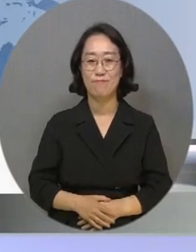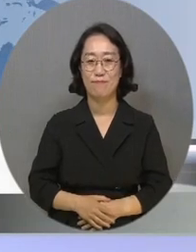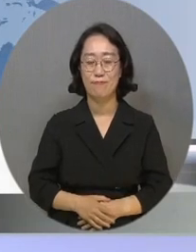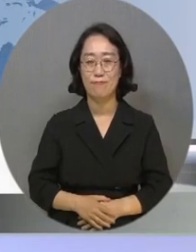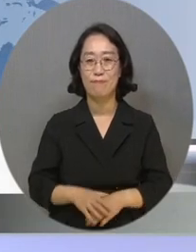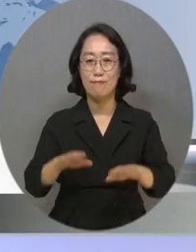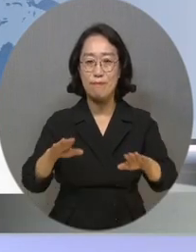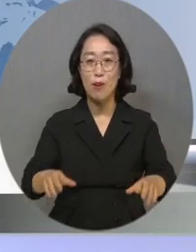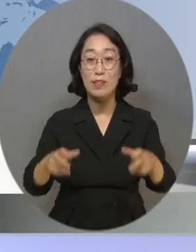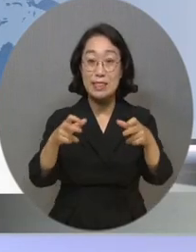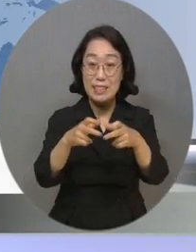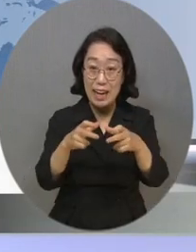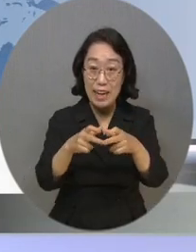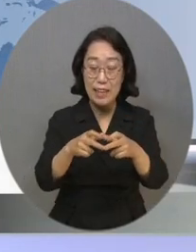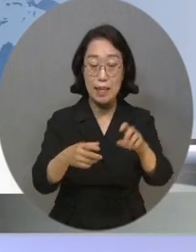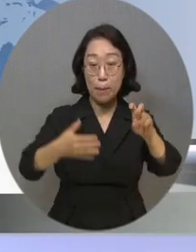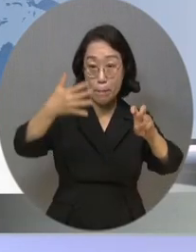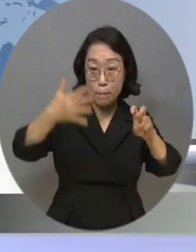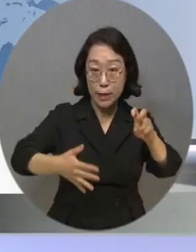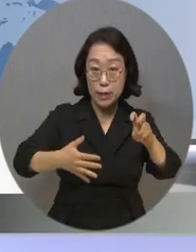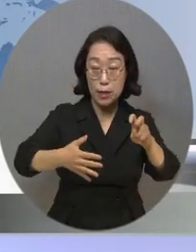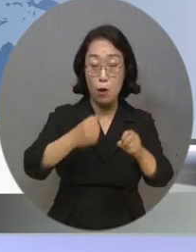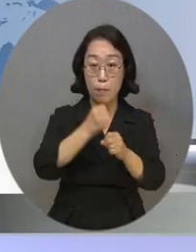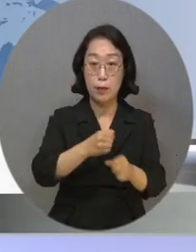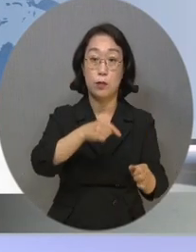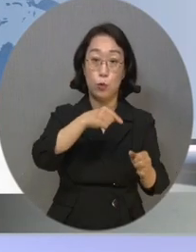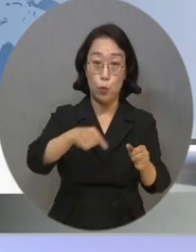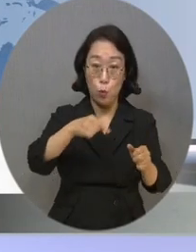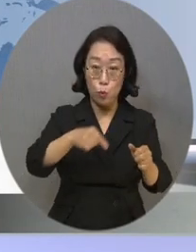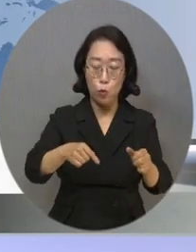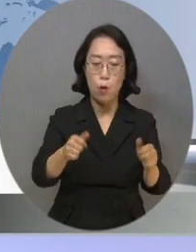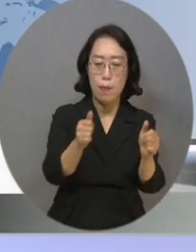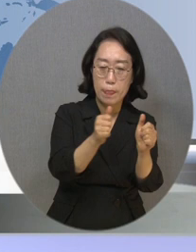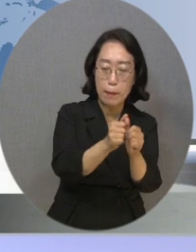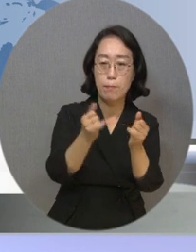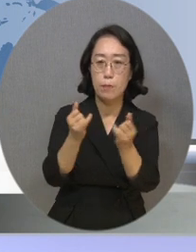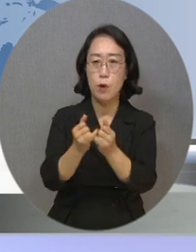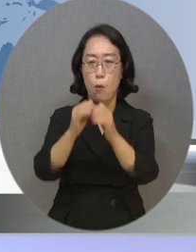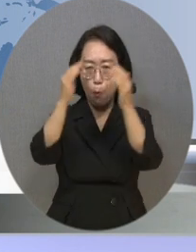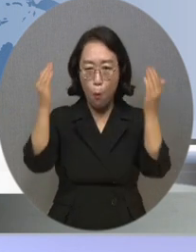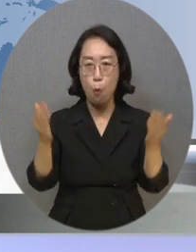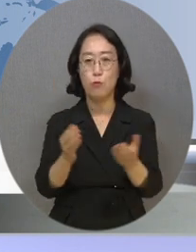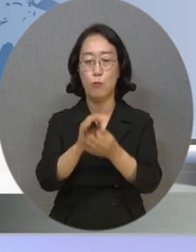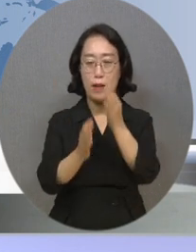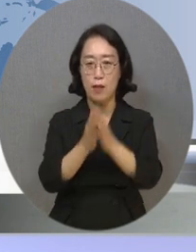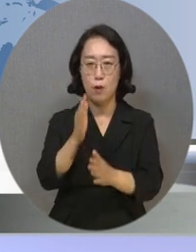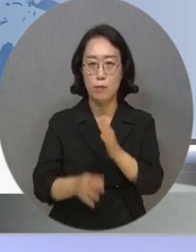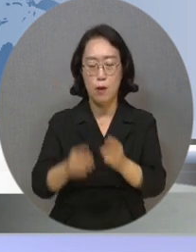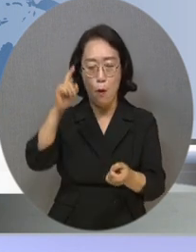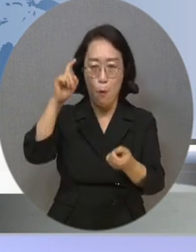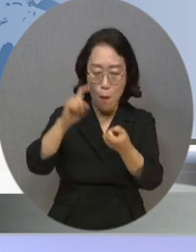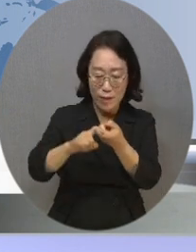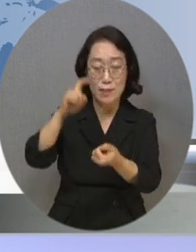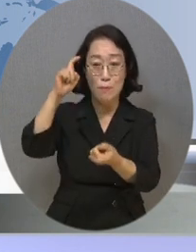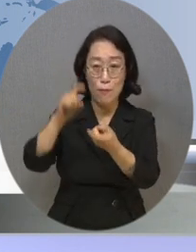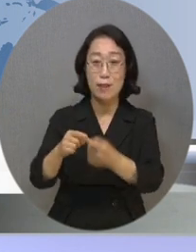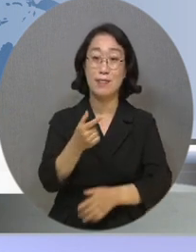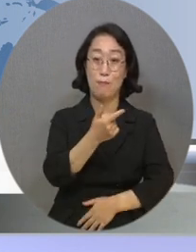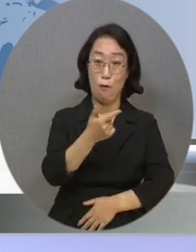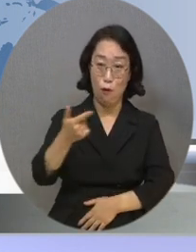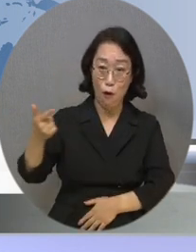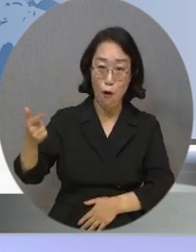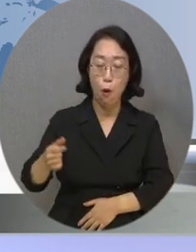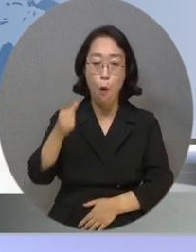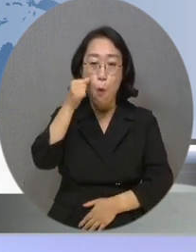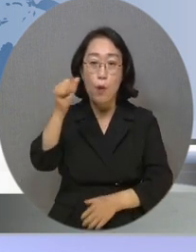이번 장애인 미디어 크리에이터 양성교육과정에는 남녀노소 할 것 없이 많은 이들의 관심이 이어졌는데요